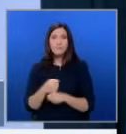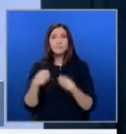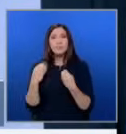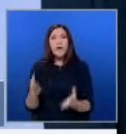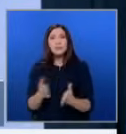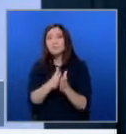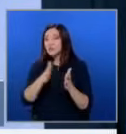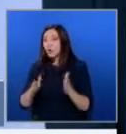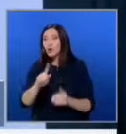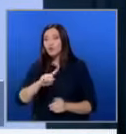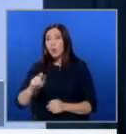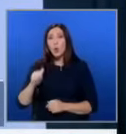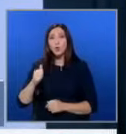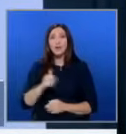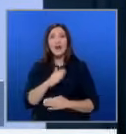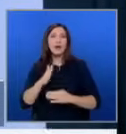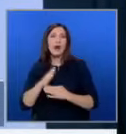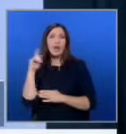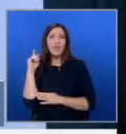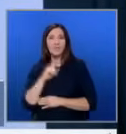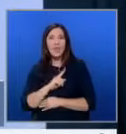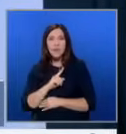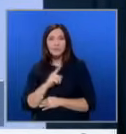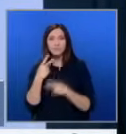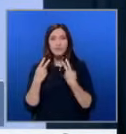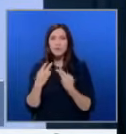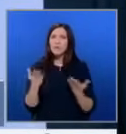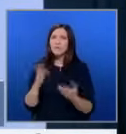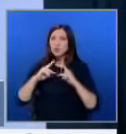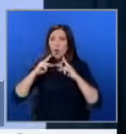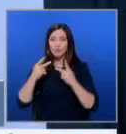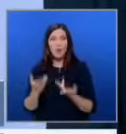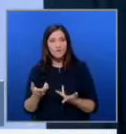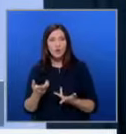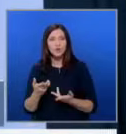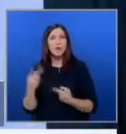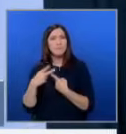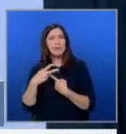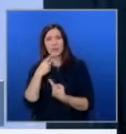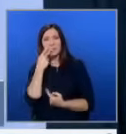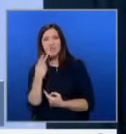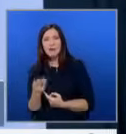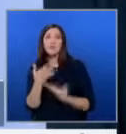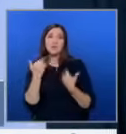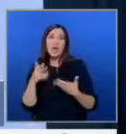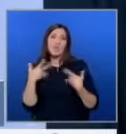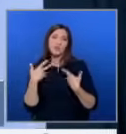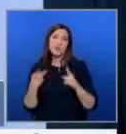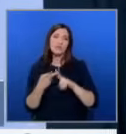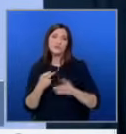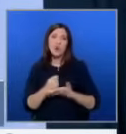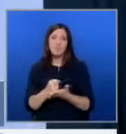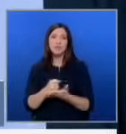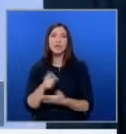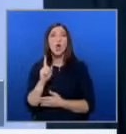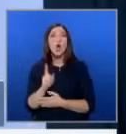Дали сме срок до утре края на деня, да видим какво ще ни отговорят. От медиите видяхме, че няма желание за втори